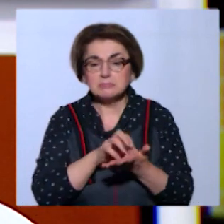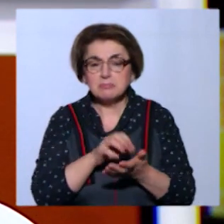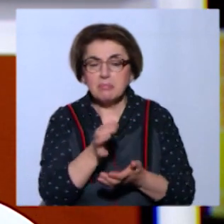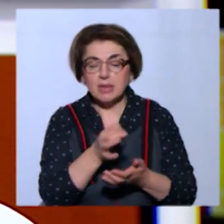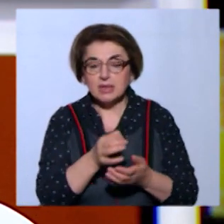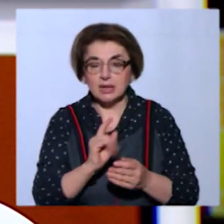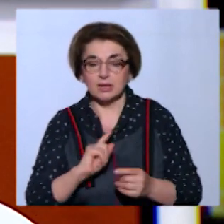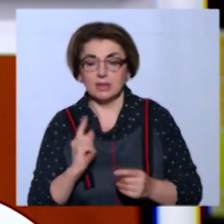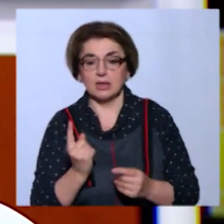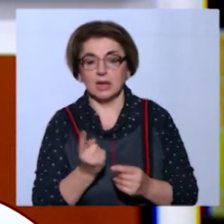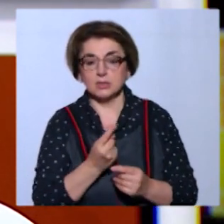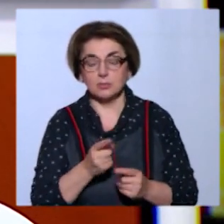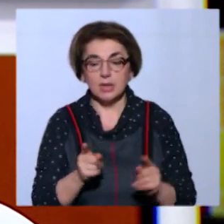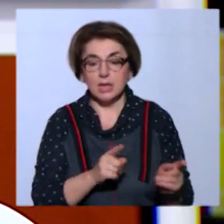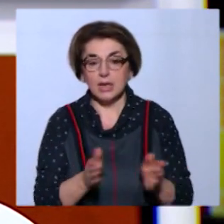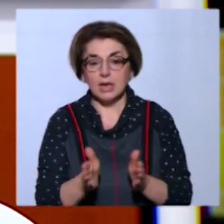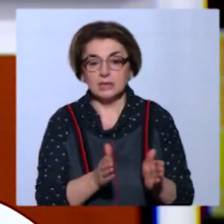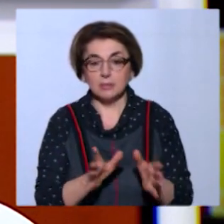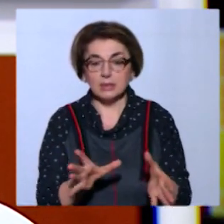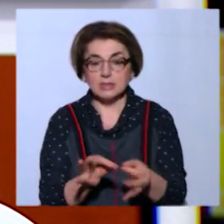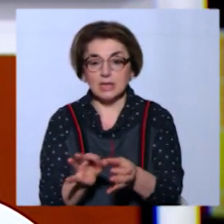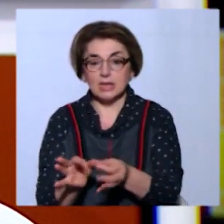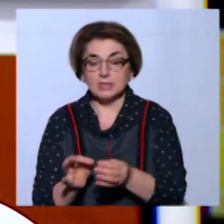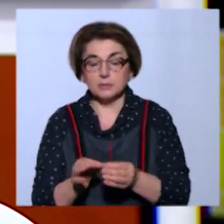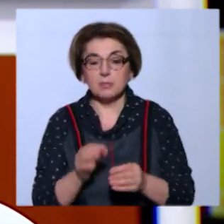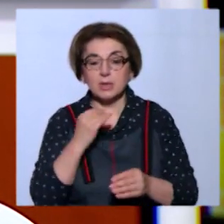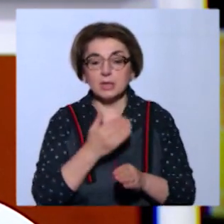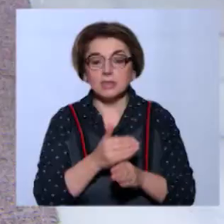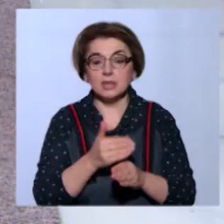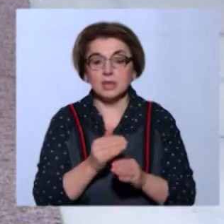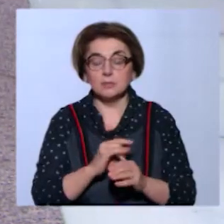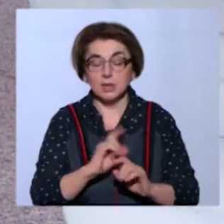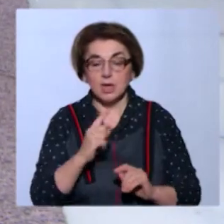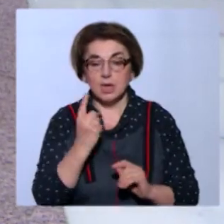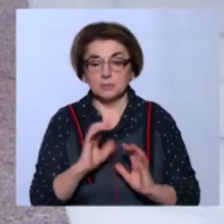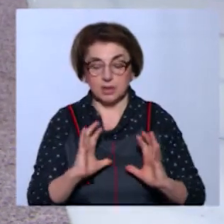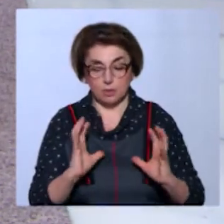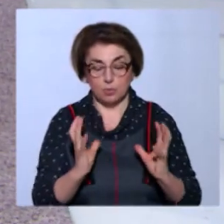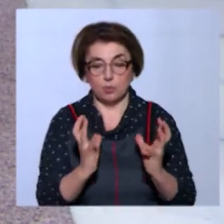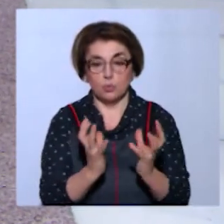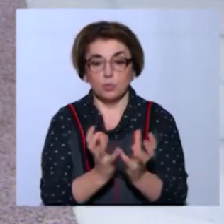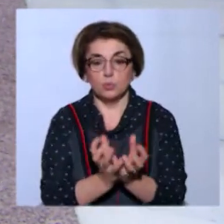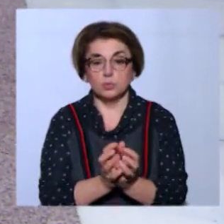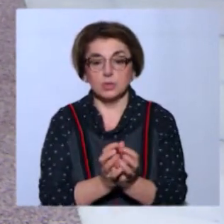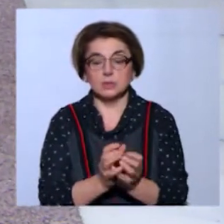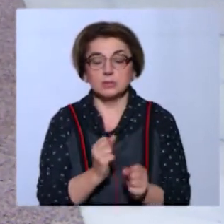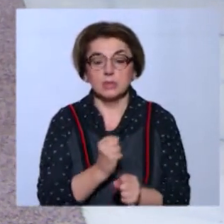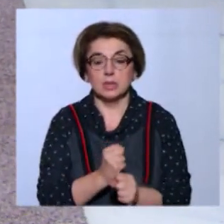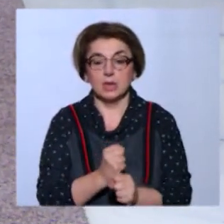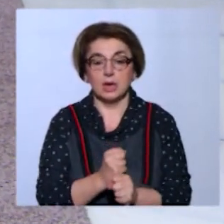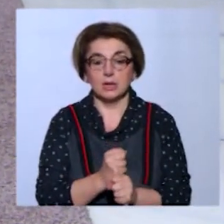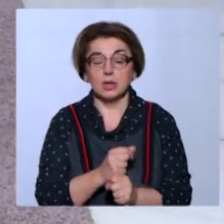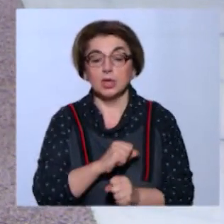ერთმანეთს ეწებება და ბაყაყის ქვირითი ერთ მთლიან გუნდას წარმოადგენს. ბაყაყის